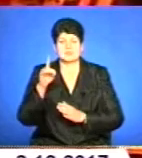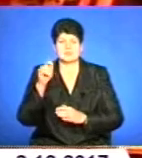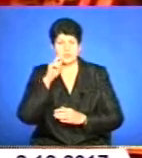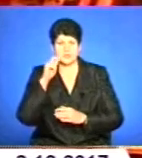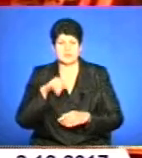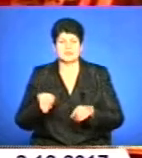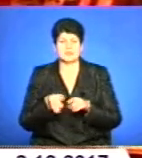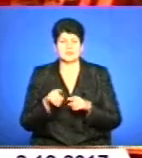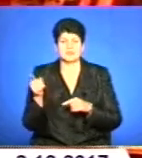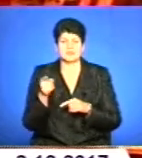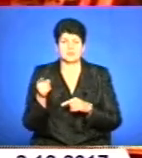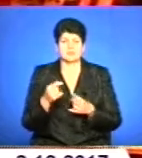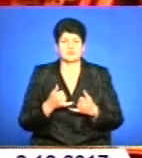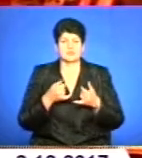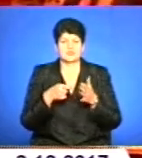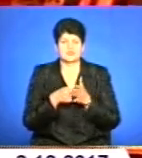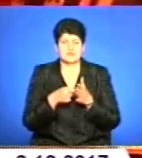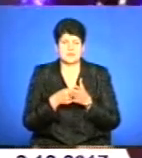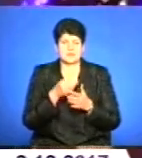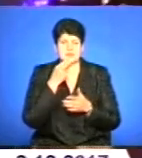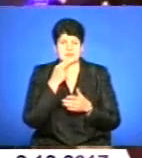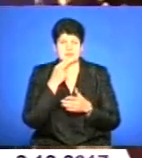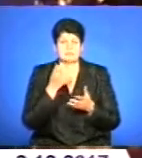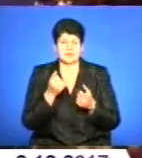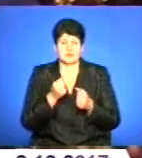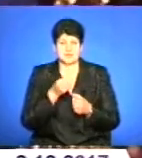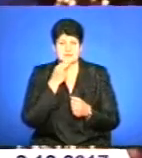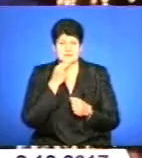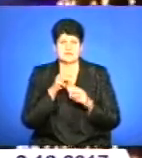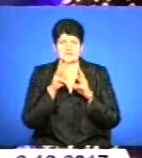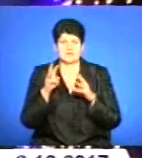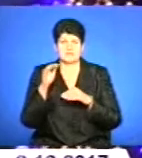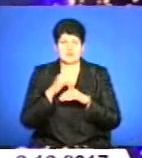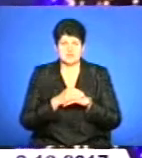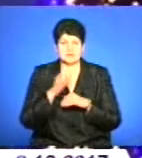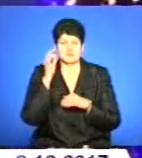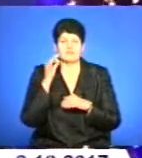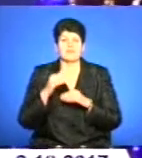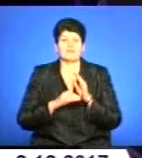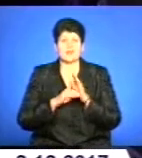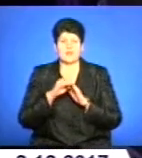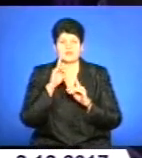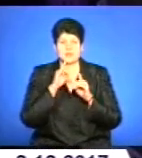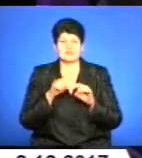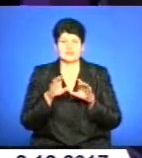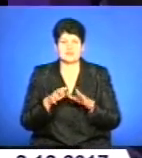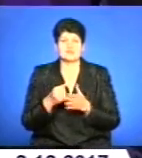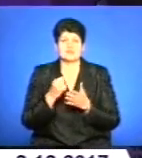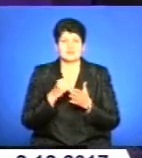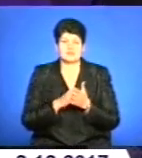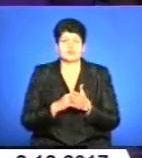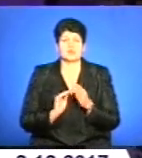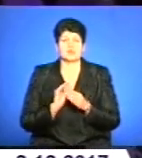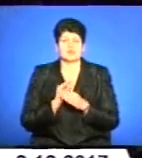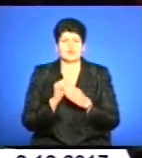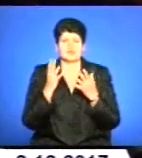також тернополян частуватимуть стравами, які прийнято споживати у святий вечір. Нагадаю, Верховна Рада вирішила встановити додатковий вихідний день в